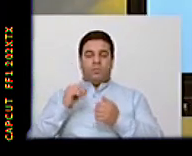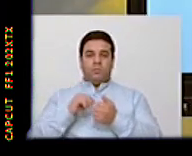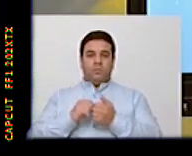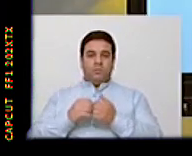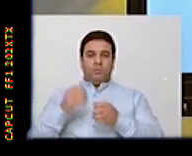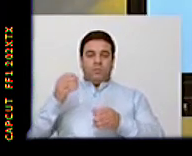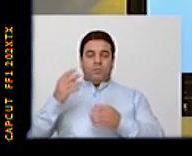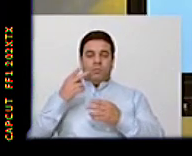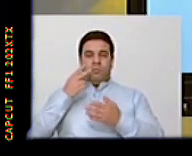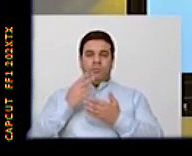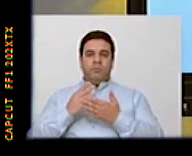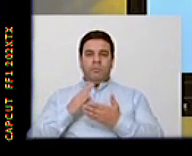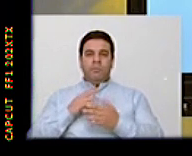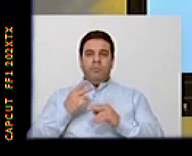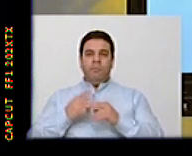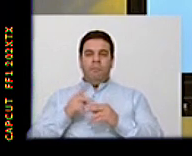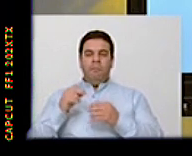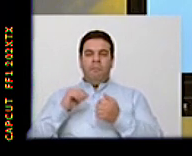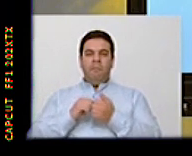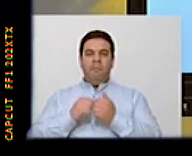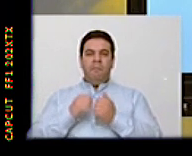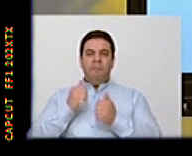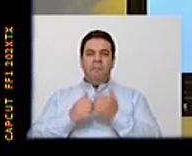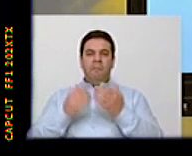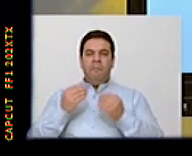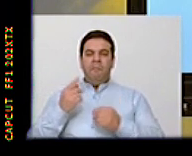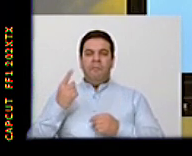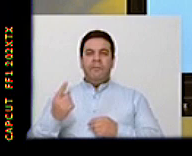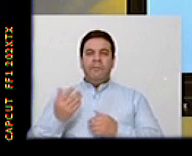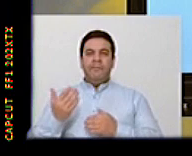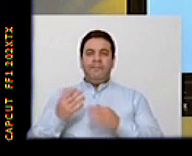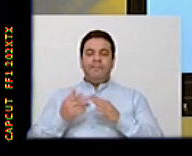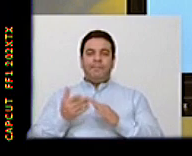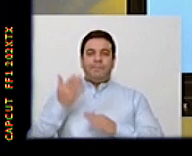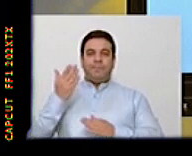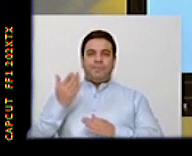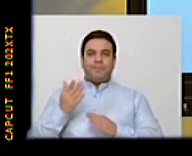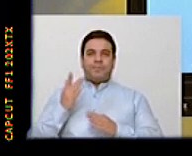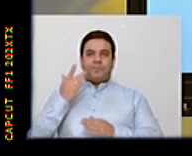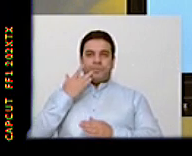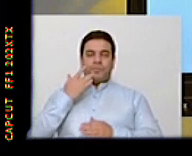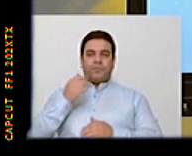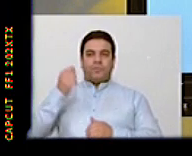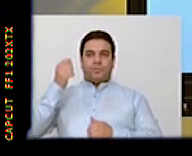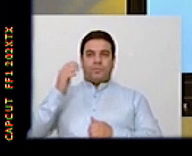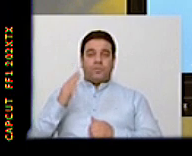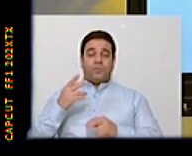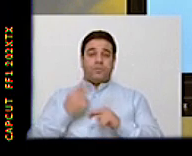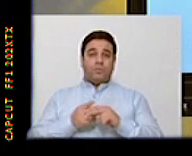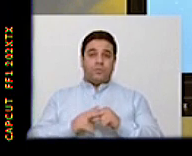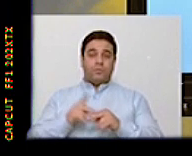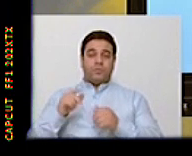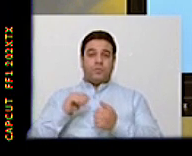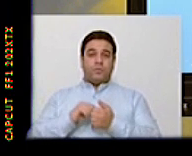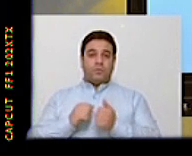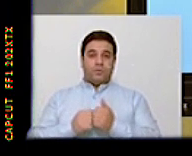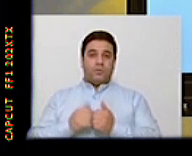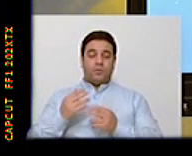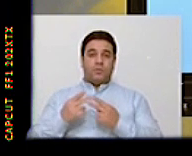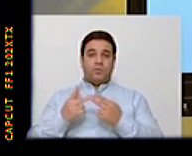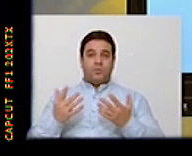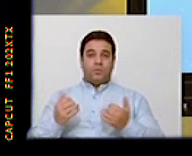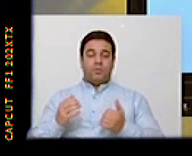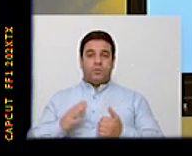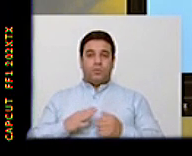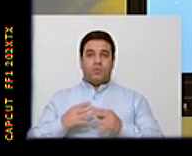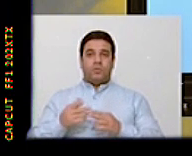toshni ko'rish mumkin. Bu toshlar har kuni biri tepaga ko'tarib qo'yiladi. Mana bu toshlarni hosil